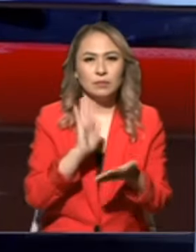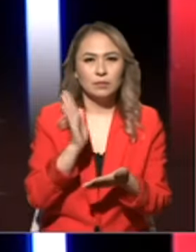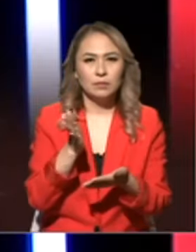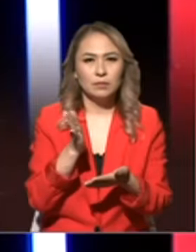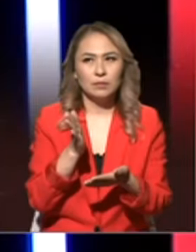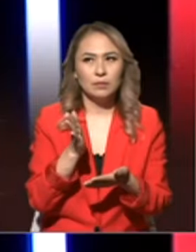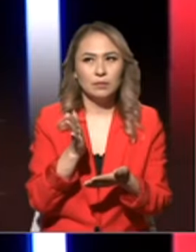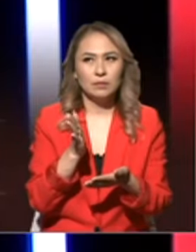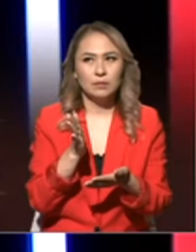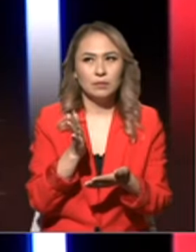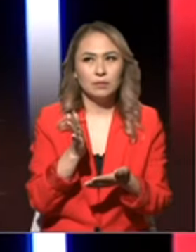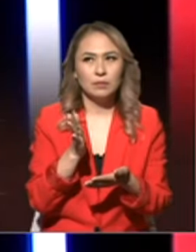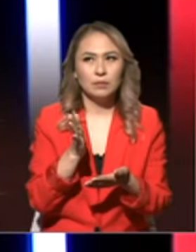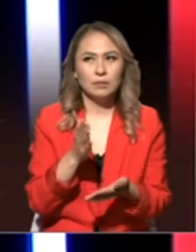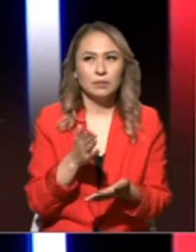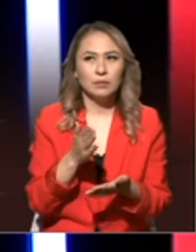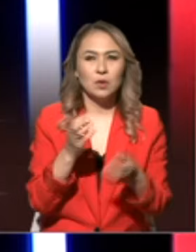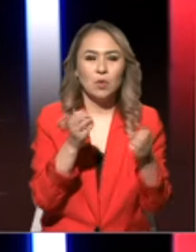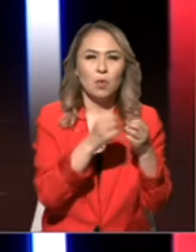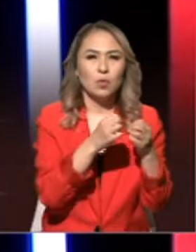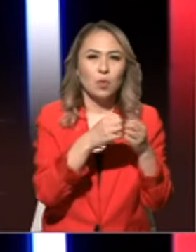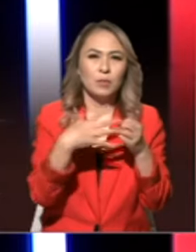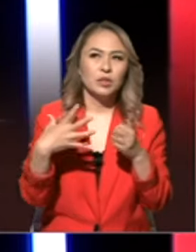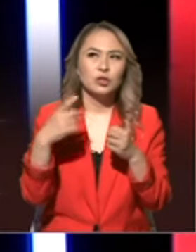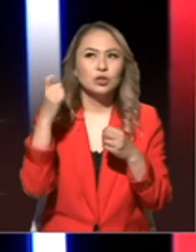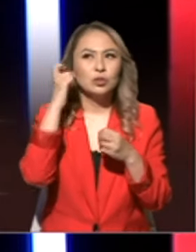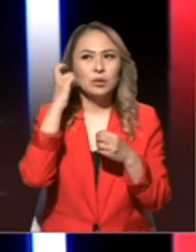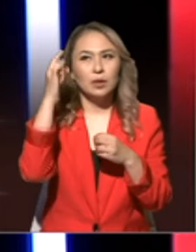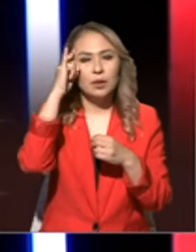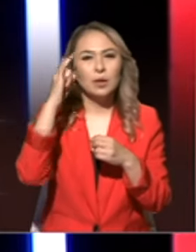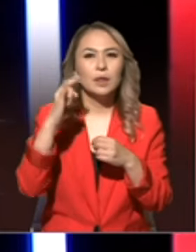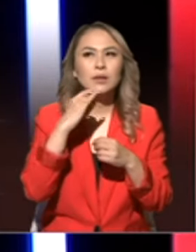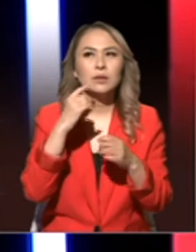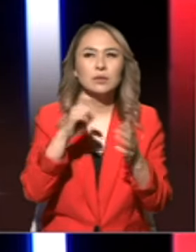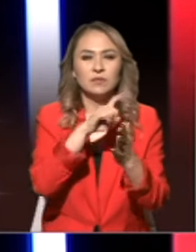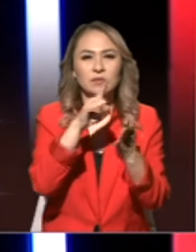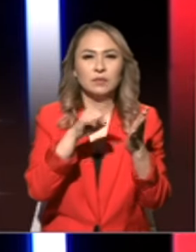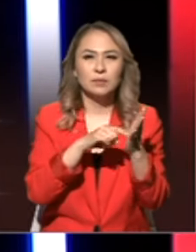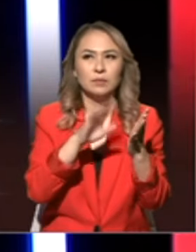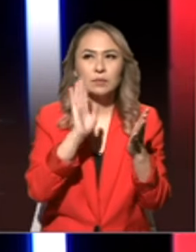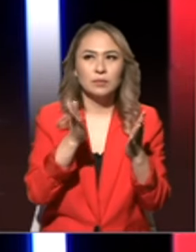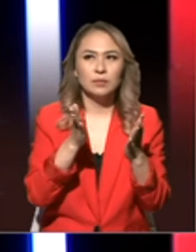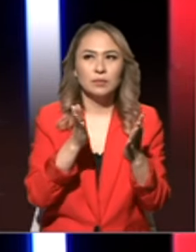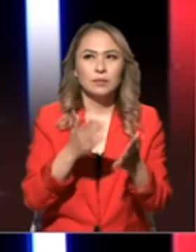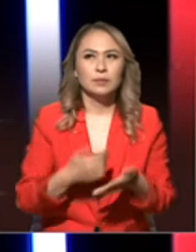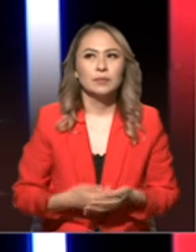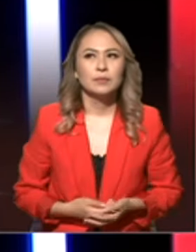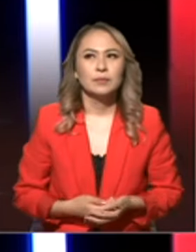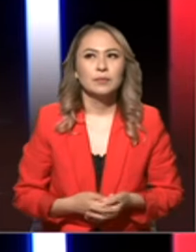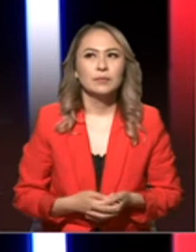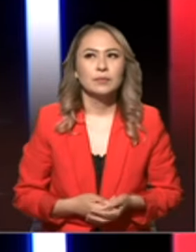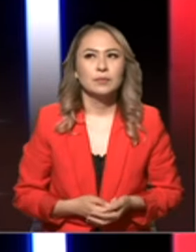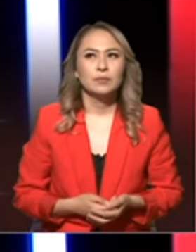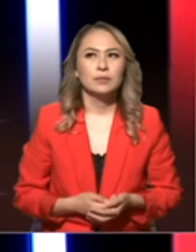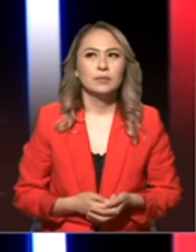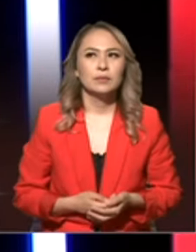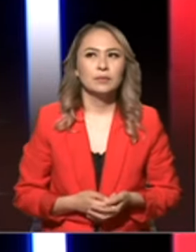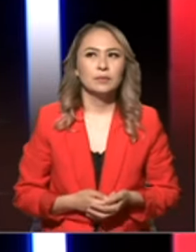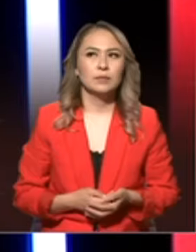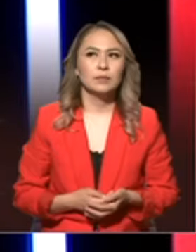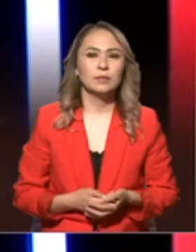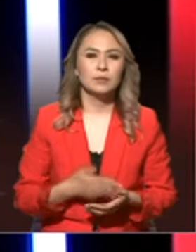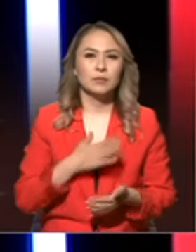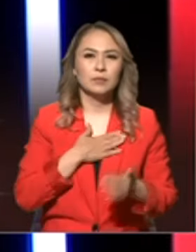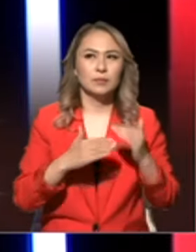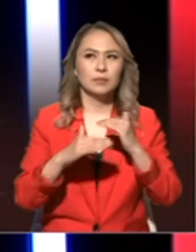жалғастырсақ, жаңағы 10-15 жылдан кейін олардың қазақ па дегеніне күдік туа бастайды деген сұрақ бекер қойған жоқпын. Бізде жаңағы біздің